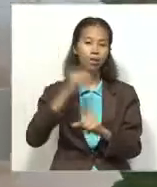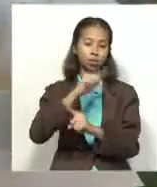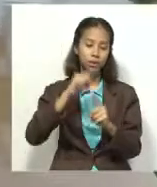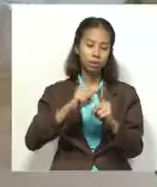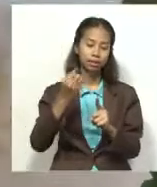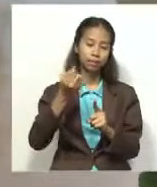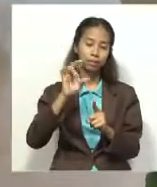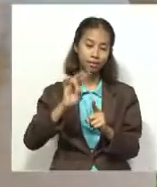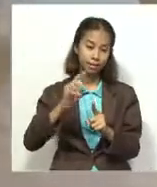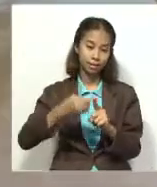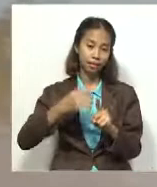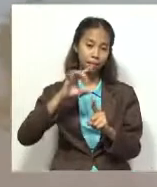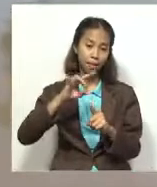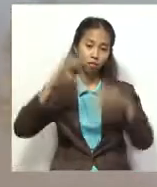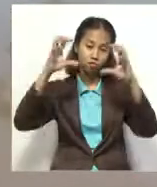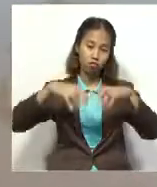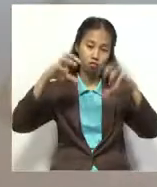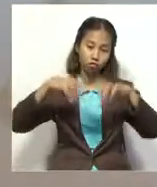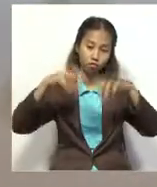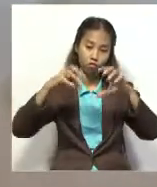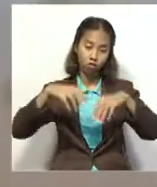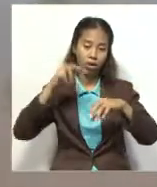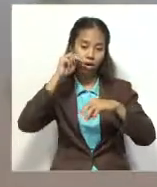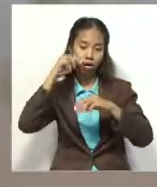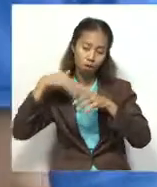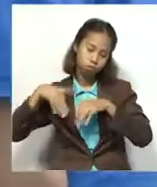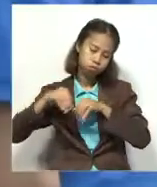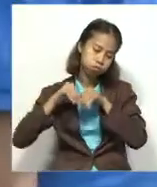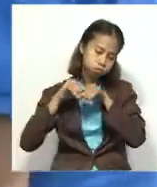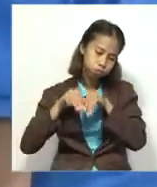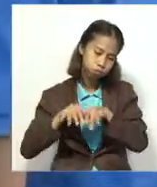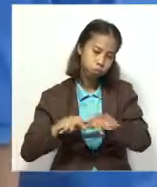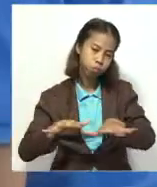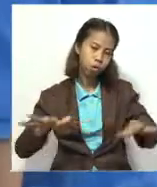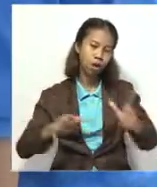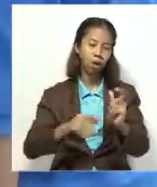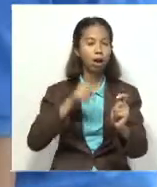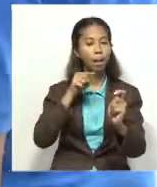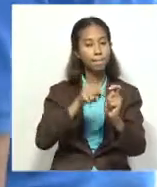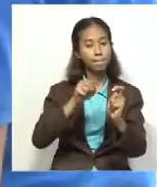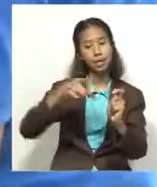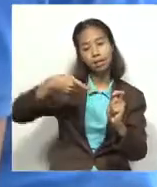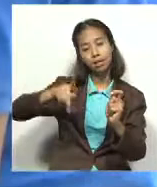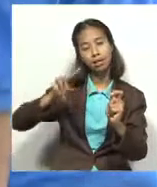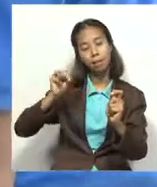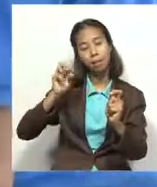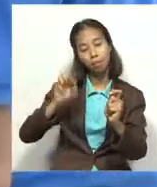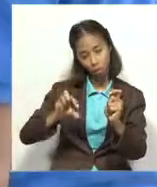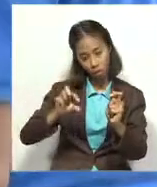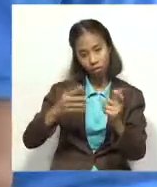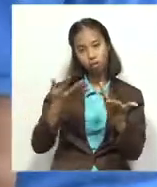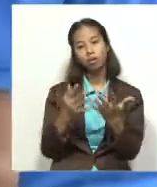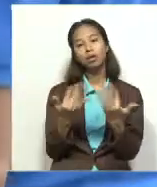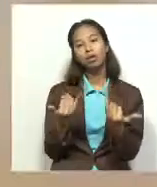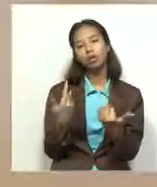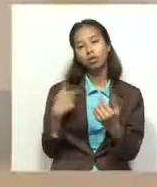ที่17สิงหาคมนะคะน้ำเนี่ยได้ไหลบ่าเข้าท่วมในเขตพื้นที่ชุมชนในพื้นที่อำเภอปงกว่า7ตำบล40หมู่บ้านค่ะที่